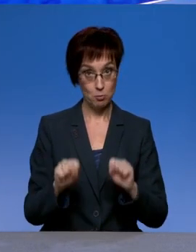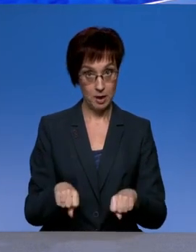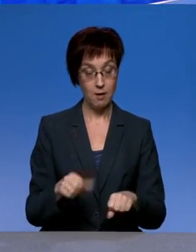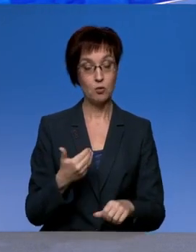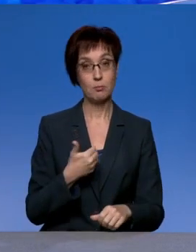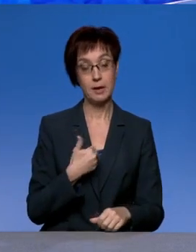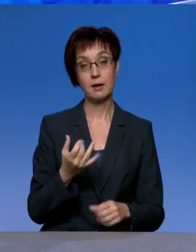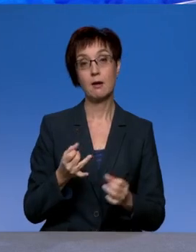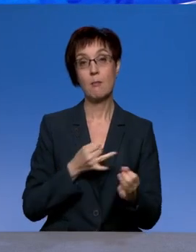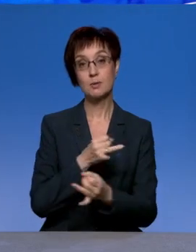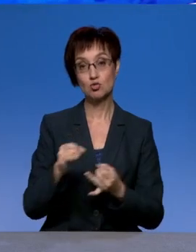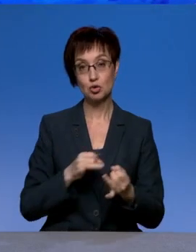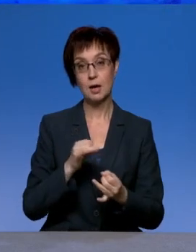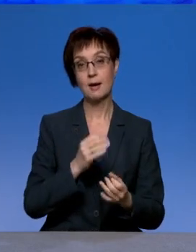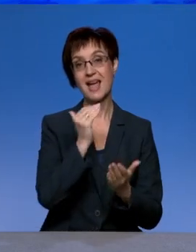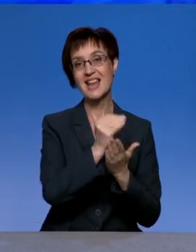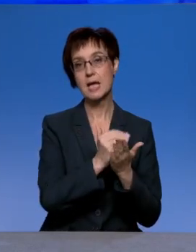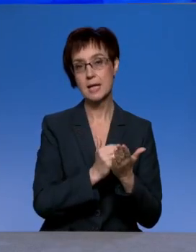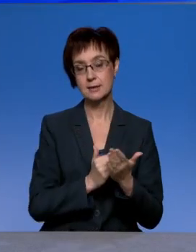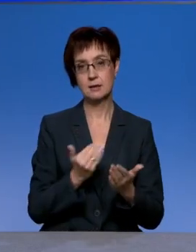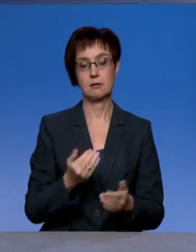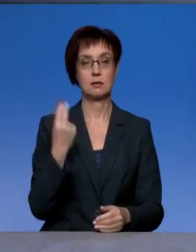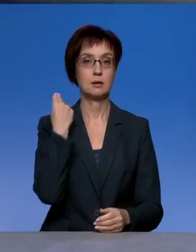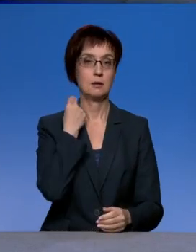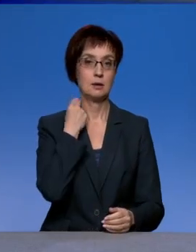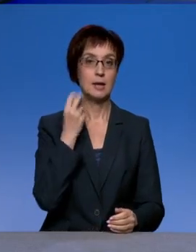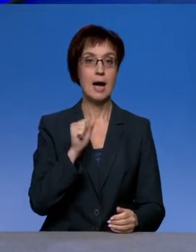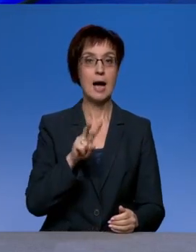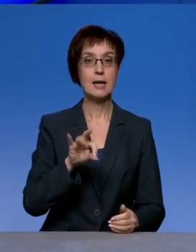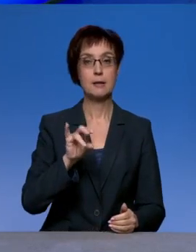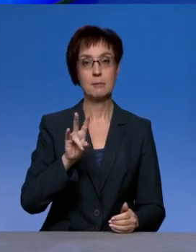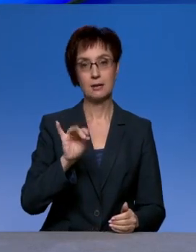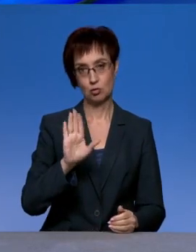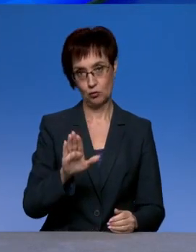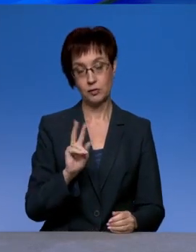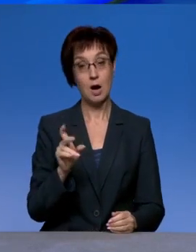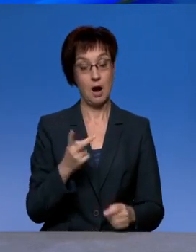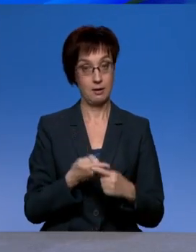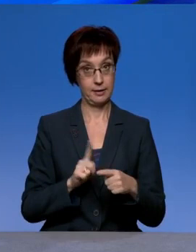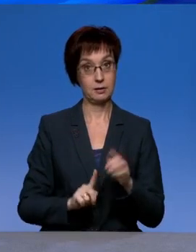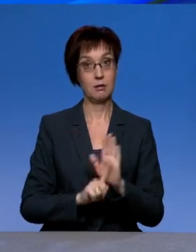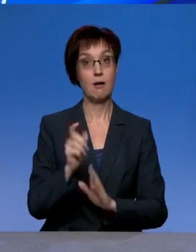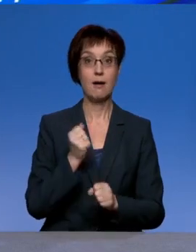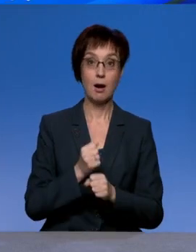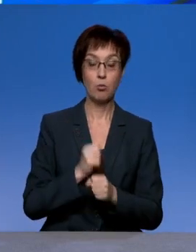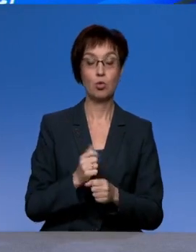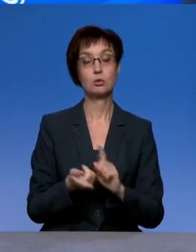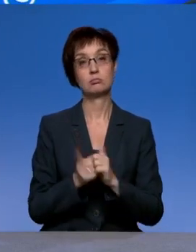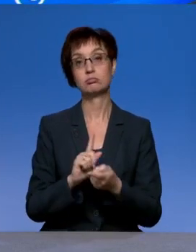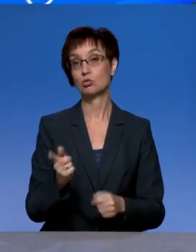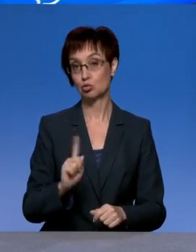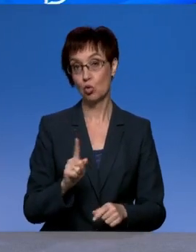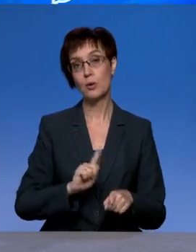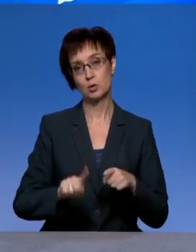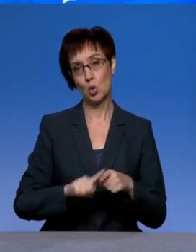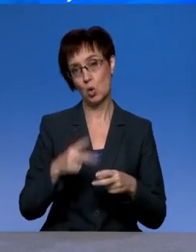реестре алиментщиков. Как это все заработает и, собственно, действительно, что изменится, скоро увидим. Но, тем не менее,